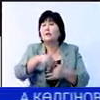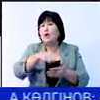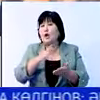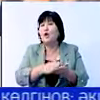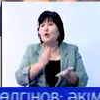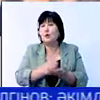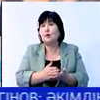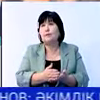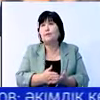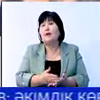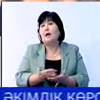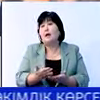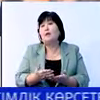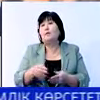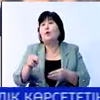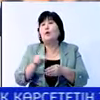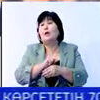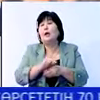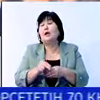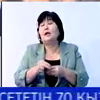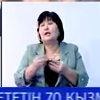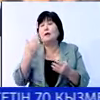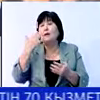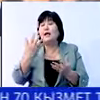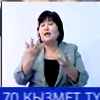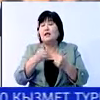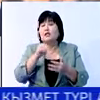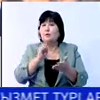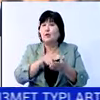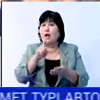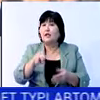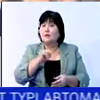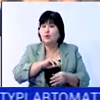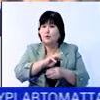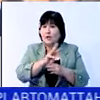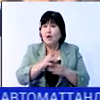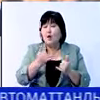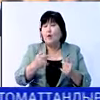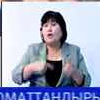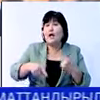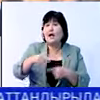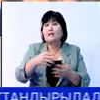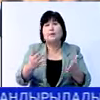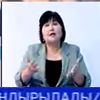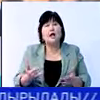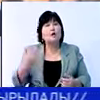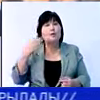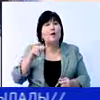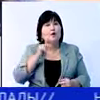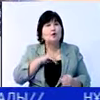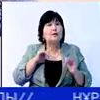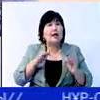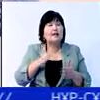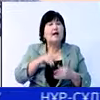тұрады. Аудандық пробация қызметінің мақсаты ол есепте тұрған азаматтарды жұмыспен қамту және оларды кәсіпкерлікке тарту мақсатында жұмыс атқарылып